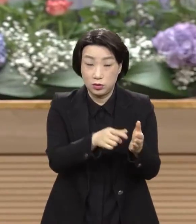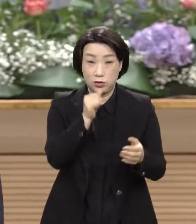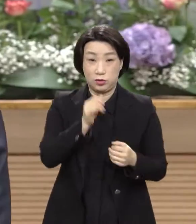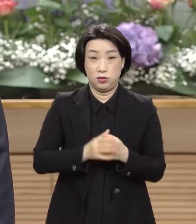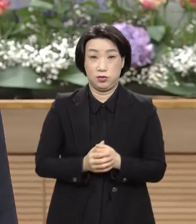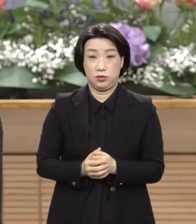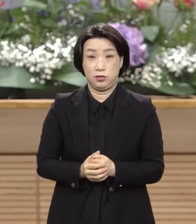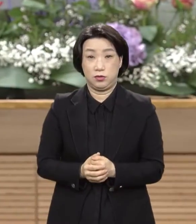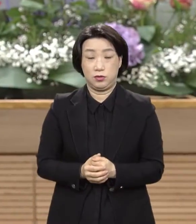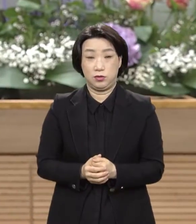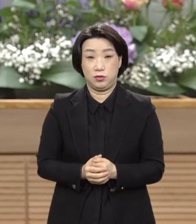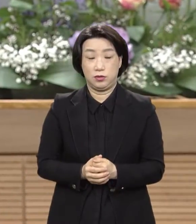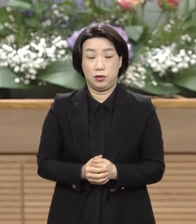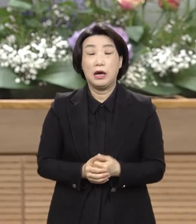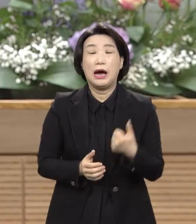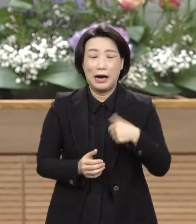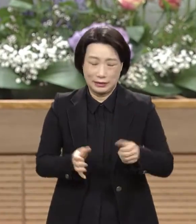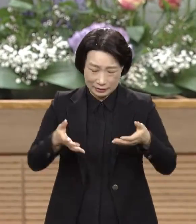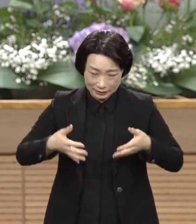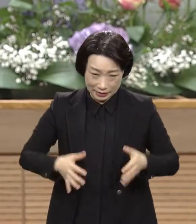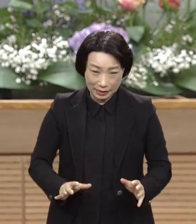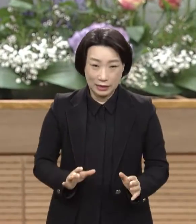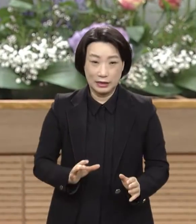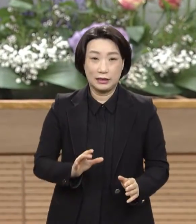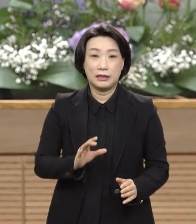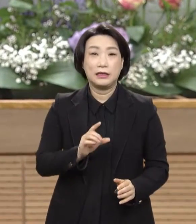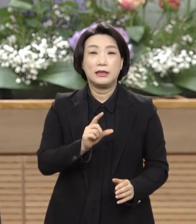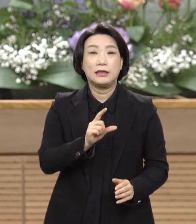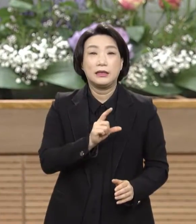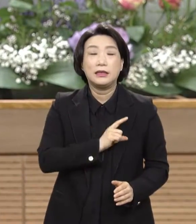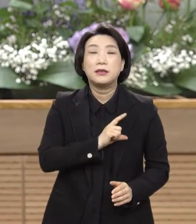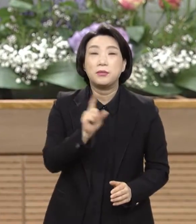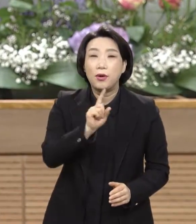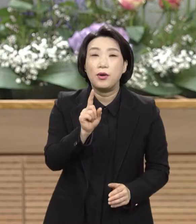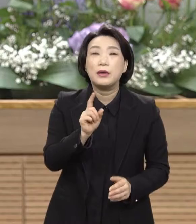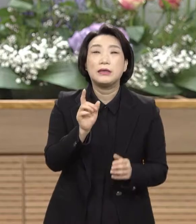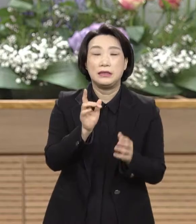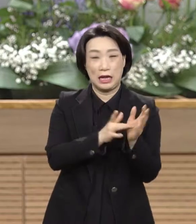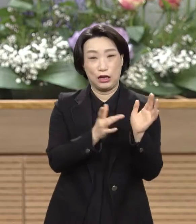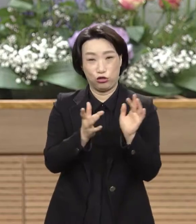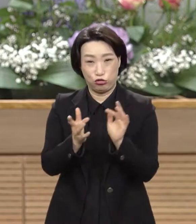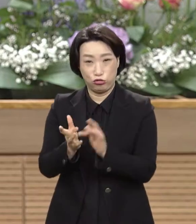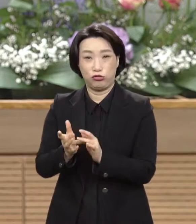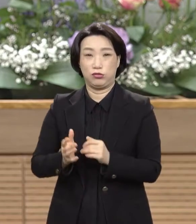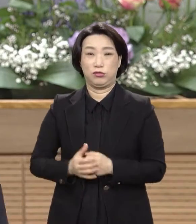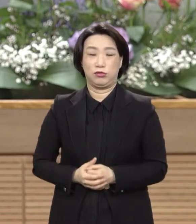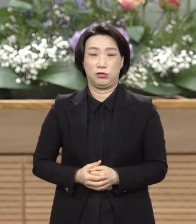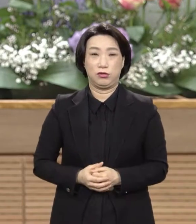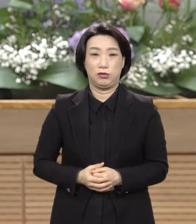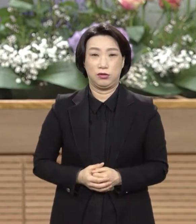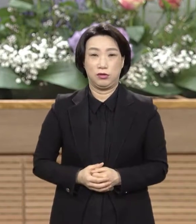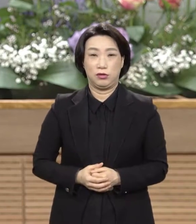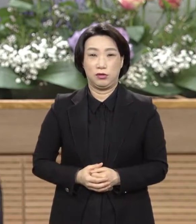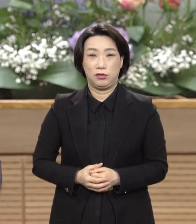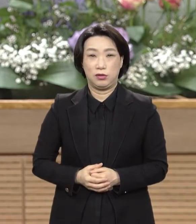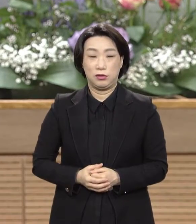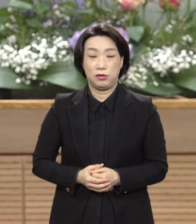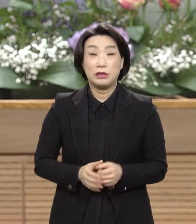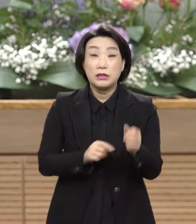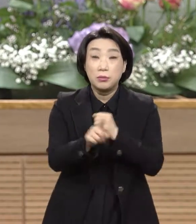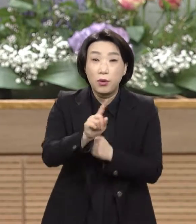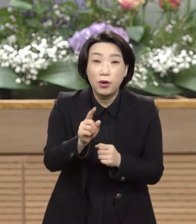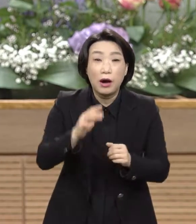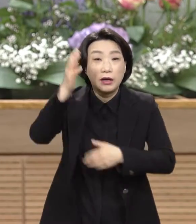보니까 아들을 낳으리니 이름을 예수라 하라. 이는